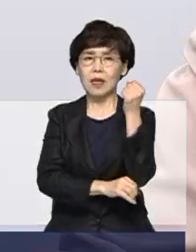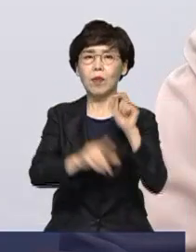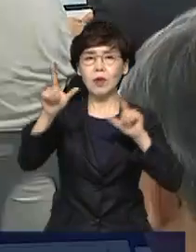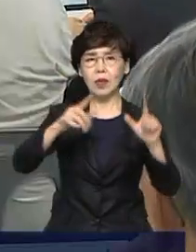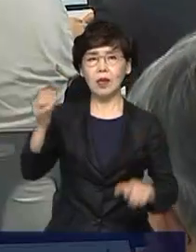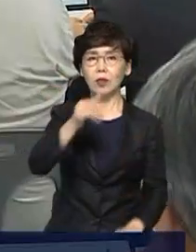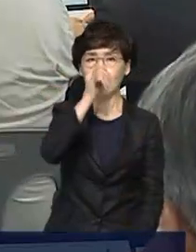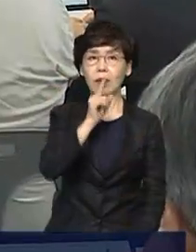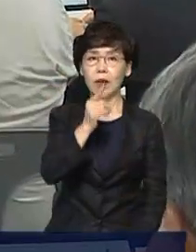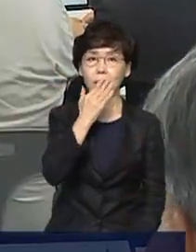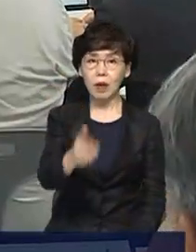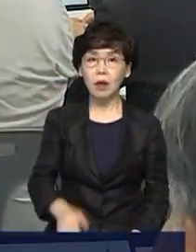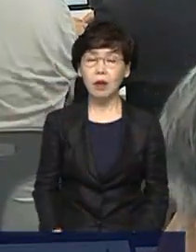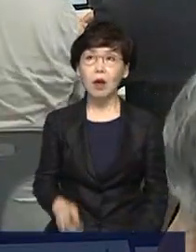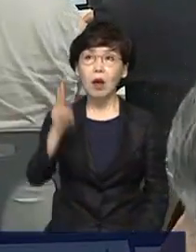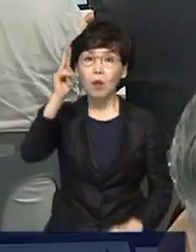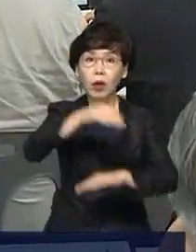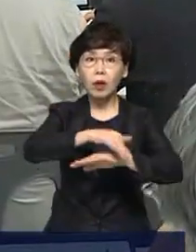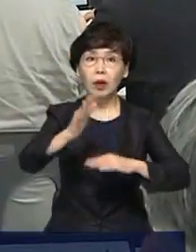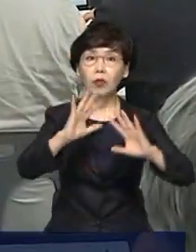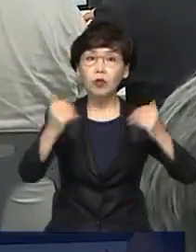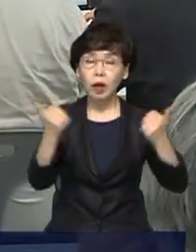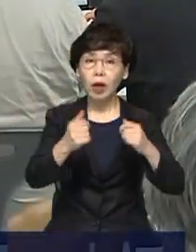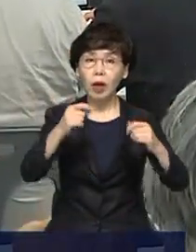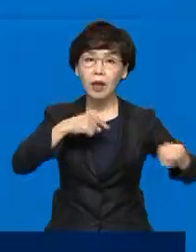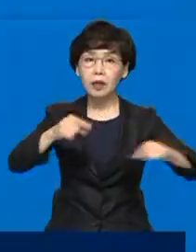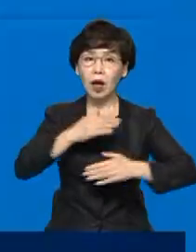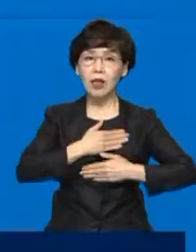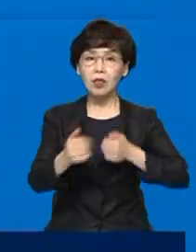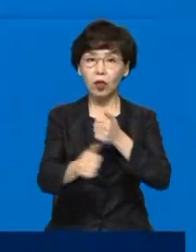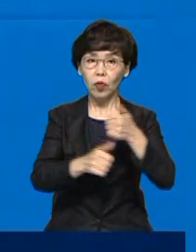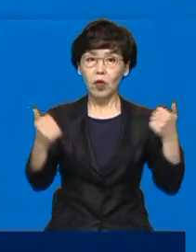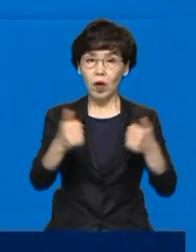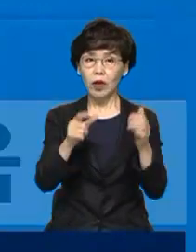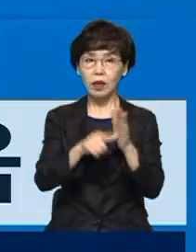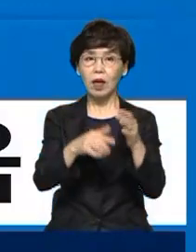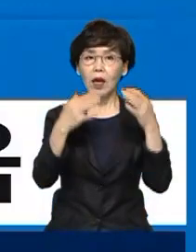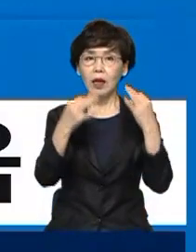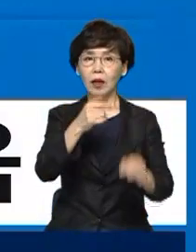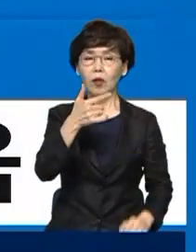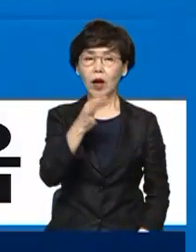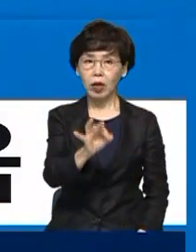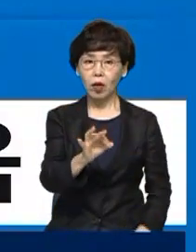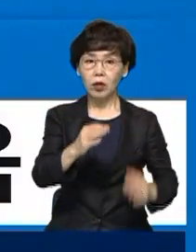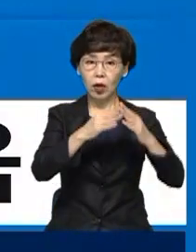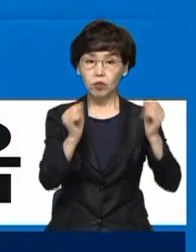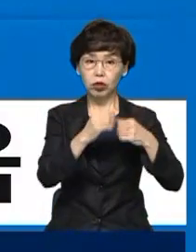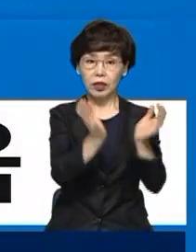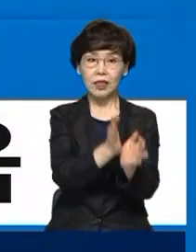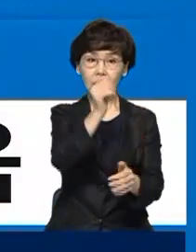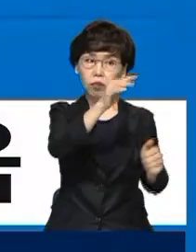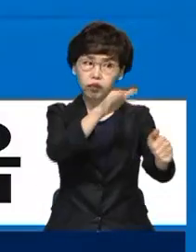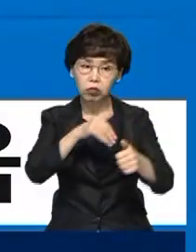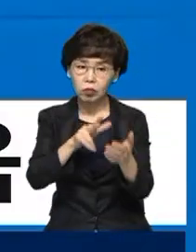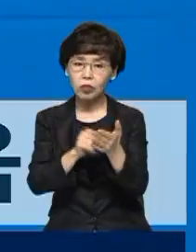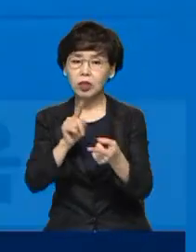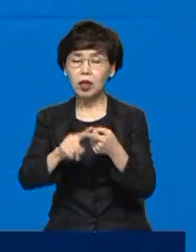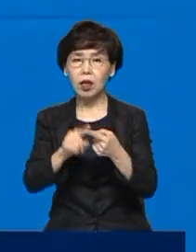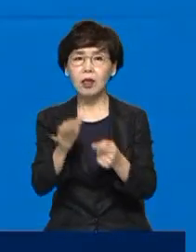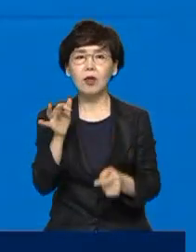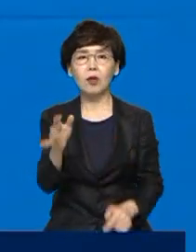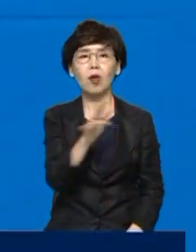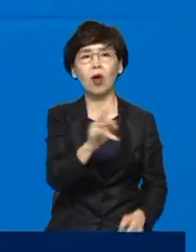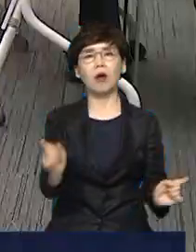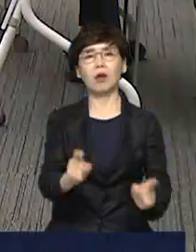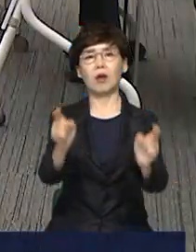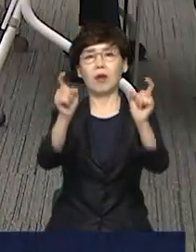겁니다. 모레로 예정된 국회 행안위 전체 회의에 김관영 전북지사를 부르는 문제를 놓고도 여야는 기싸움을